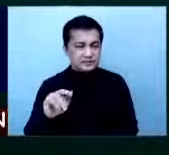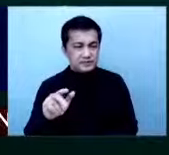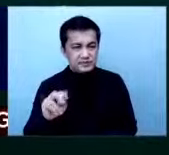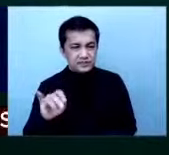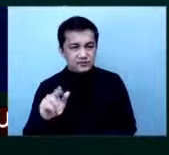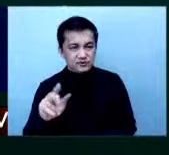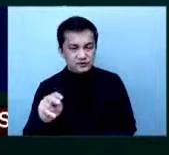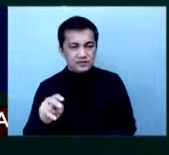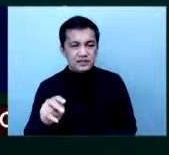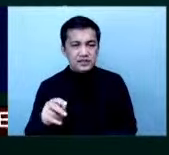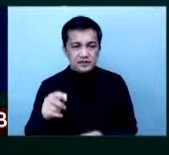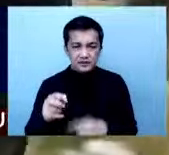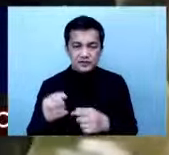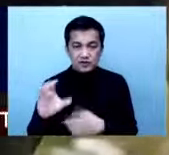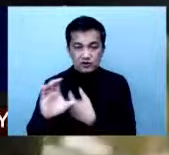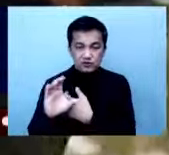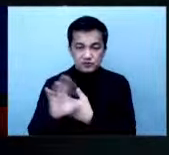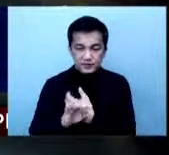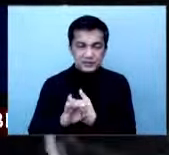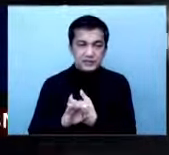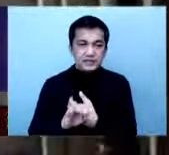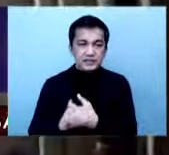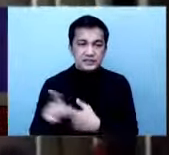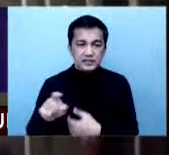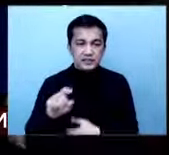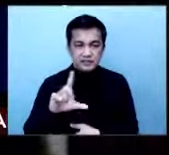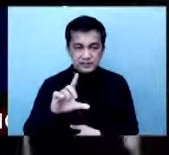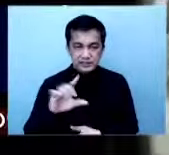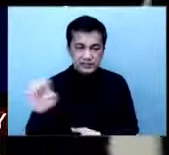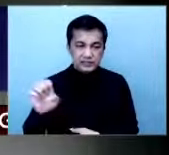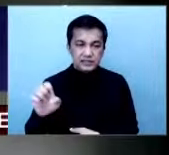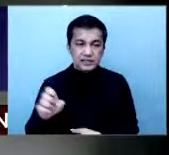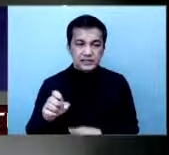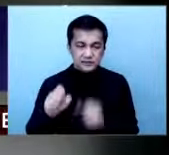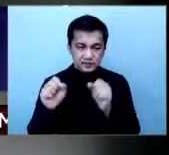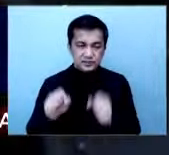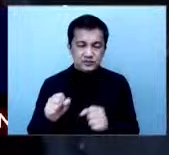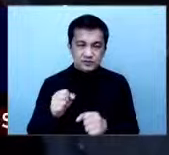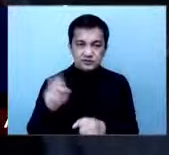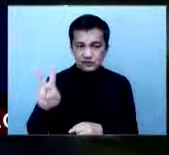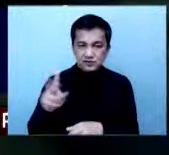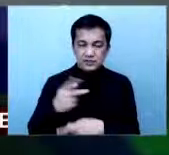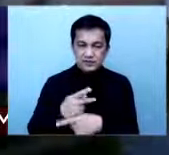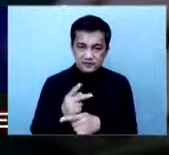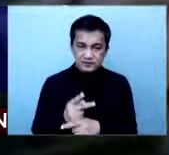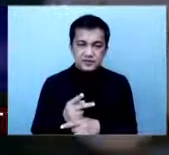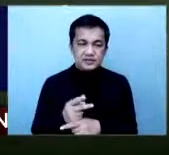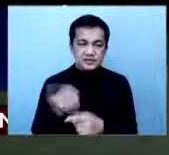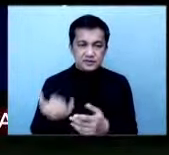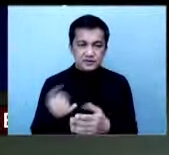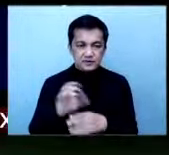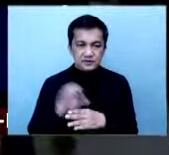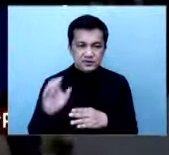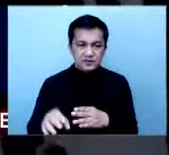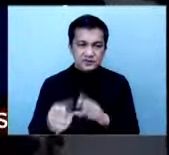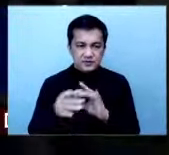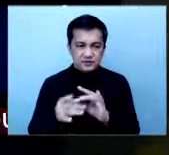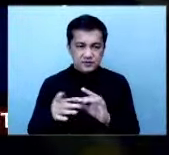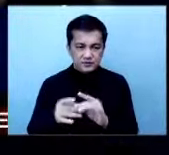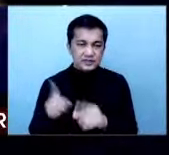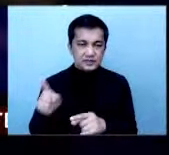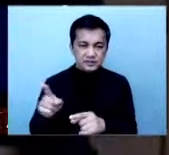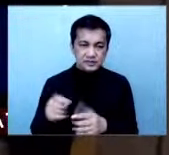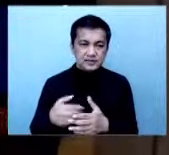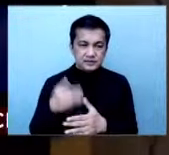sungi isa raw siya sa mga Producer ng season 2 sa ngayon kinukumpleto pa raw ang kwento ng serye at saka sila